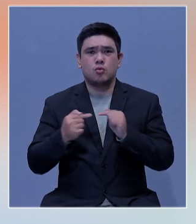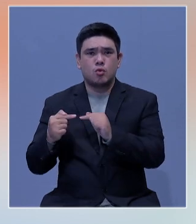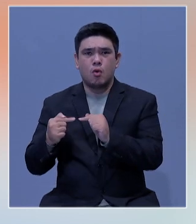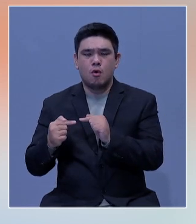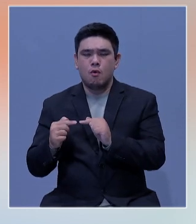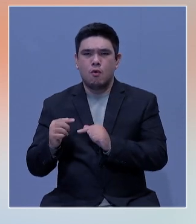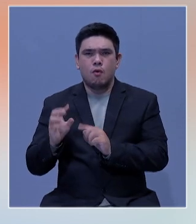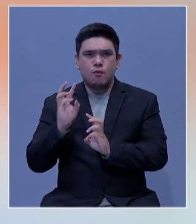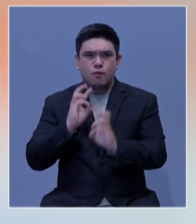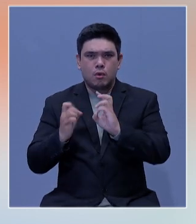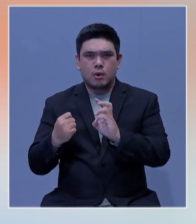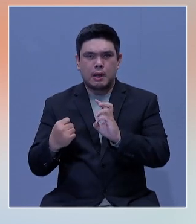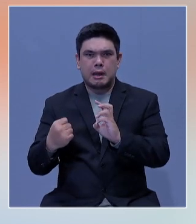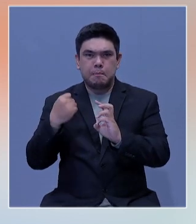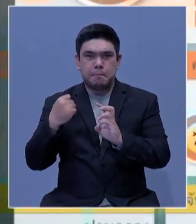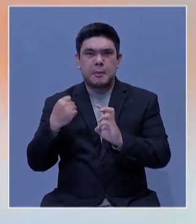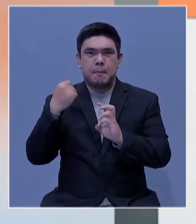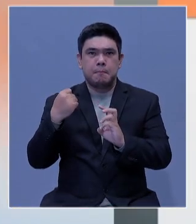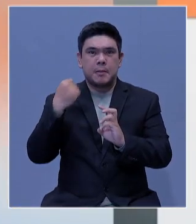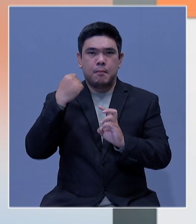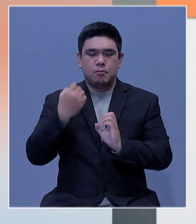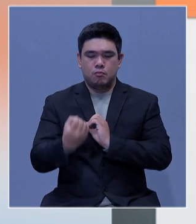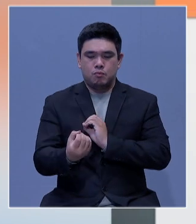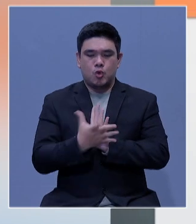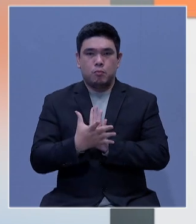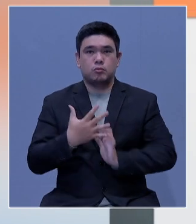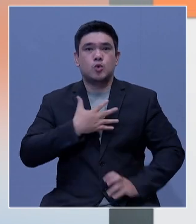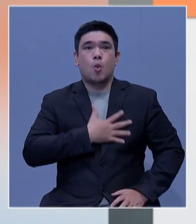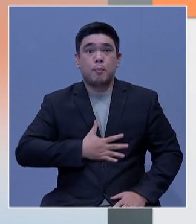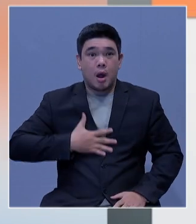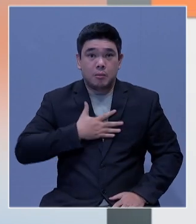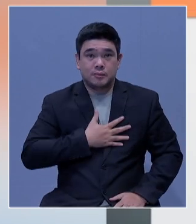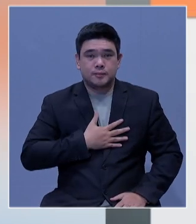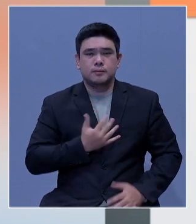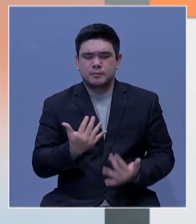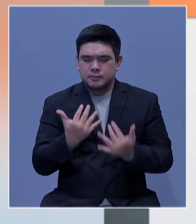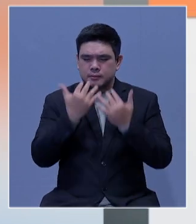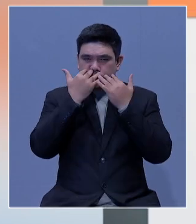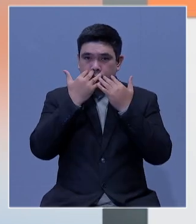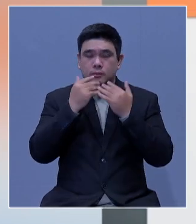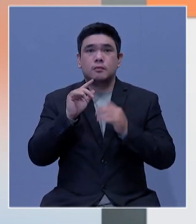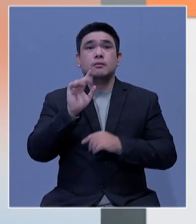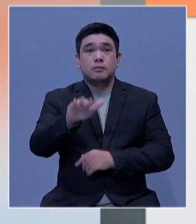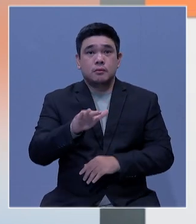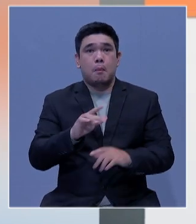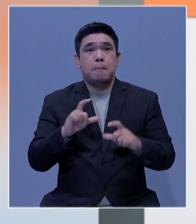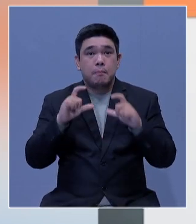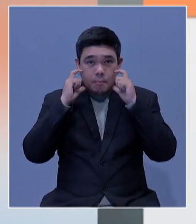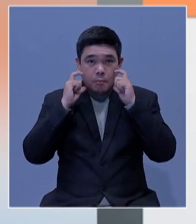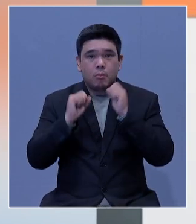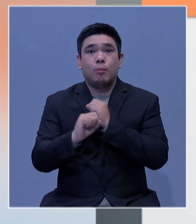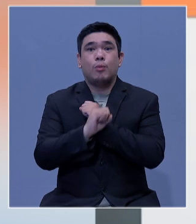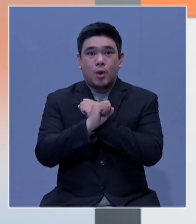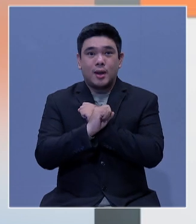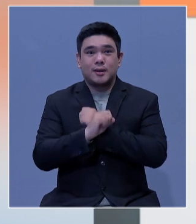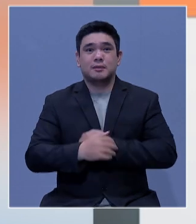ค่าฝุ่นจะอยู่ในระดับที่มีผลกระทบต่อสุขภาพนี่เป็นโซนสีส้มก็ขอให้ประชาชนเฝ้าระวังแล้วดูตัว